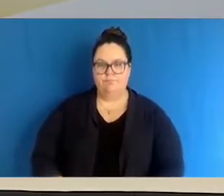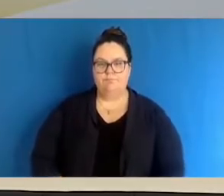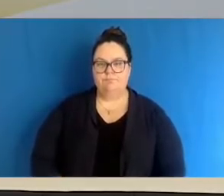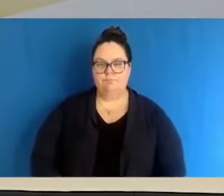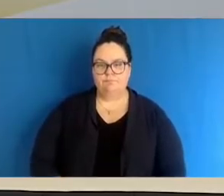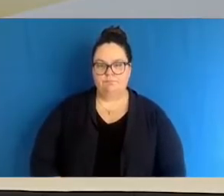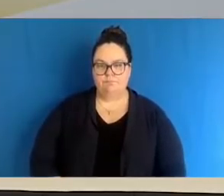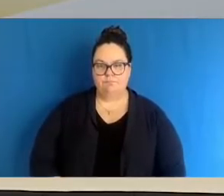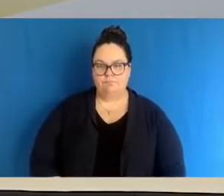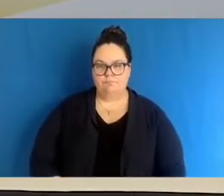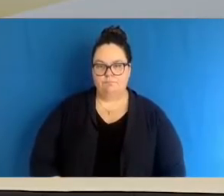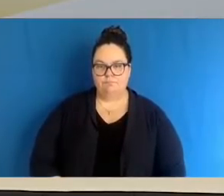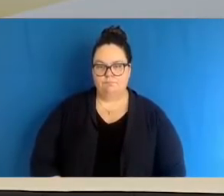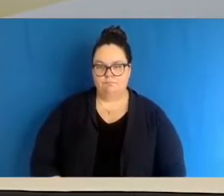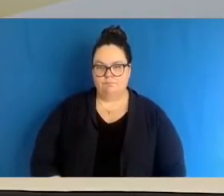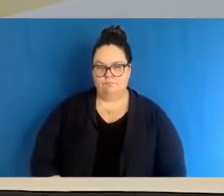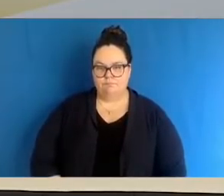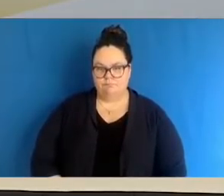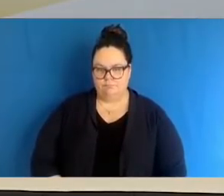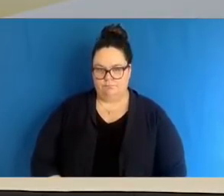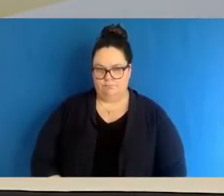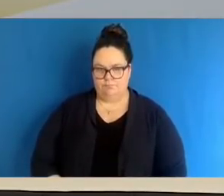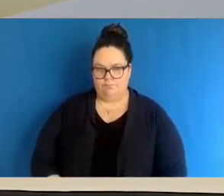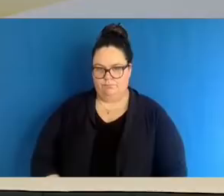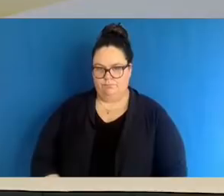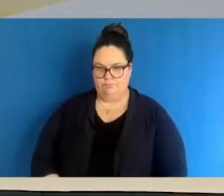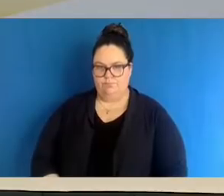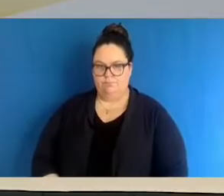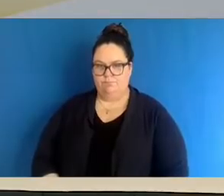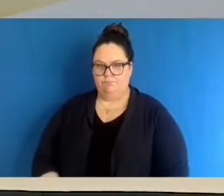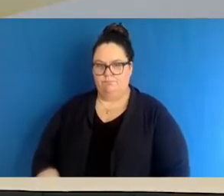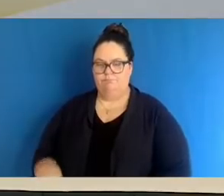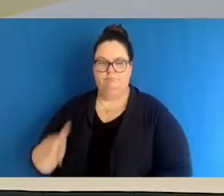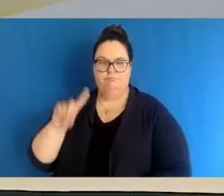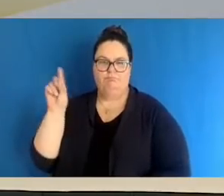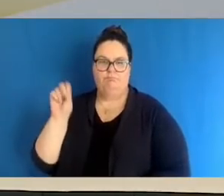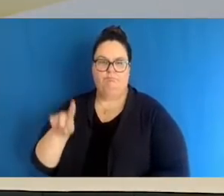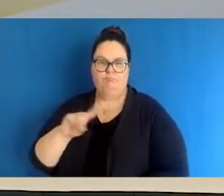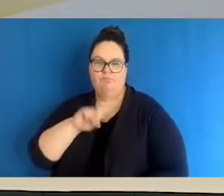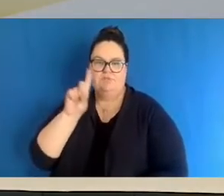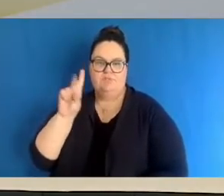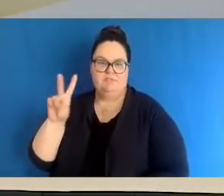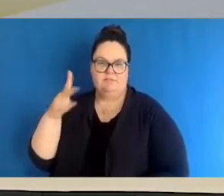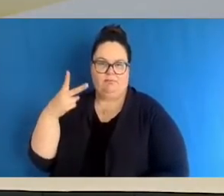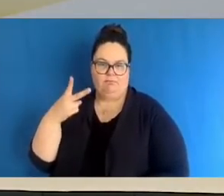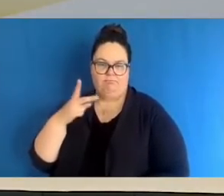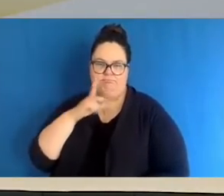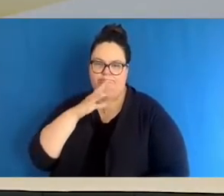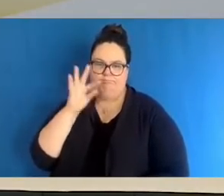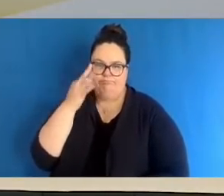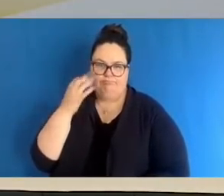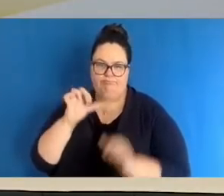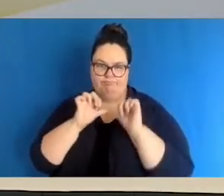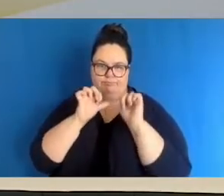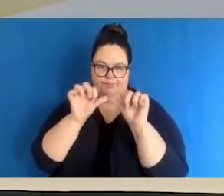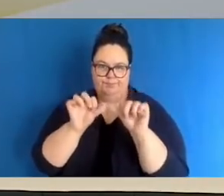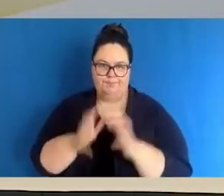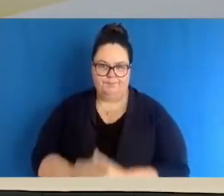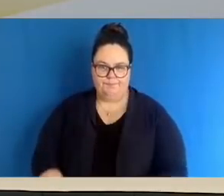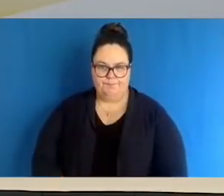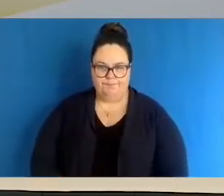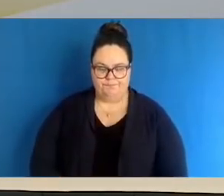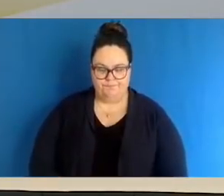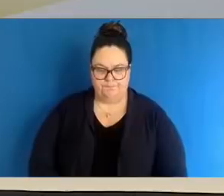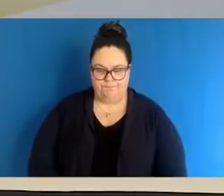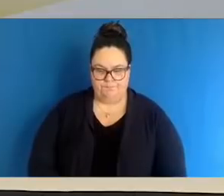travaillent à l'école. Pour parler de vaccination, je sais que ça a été compliqué pour vous depuis 24 heures par rapport